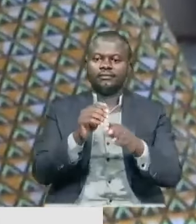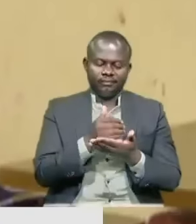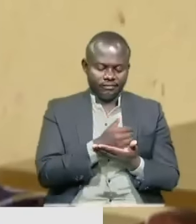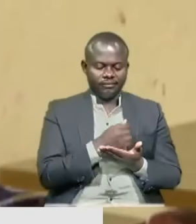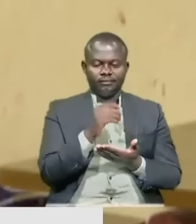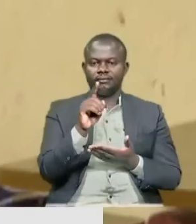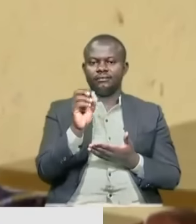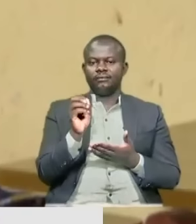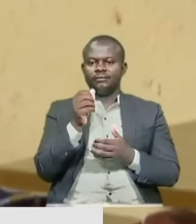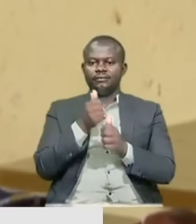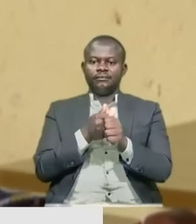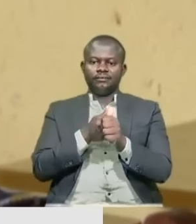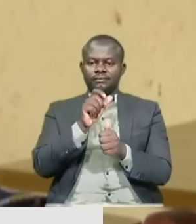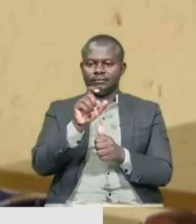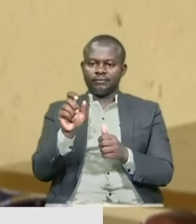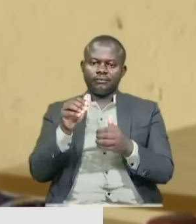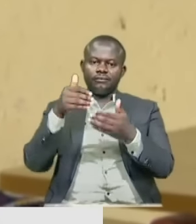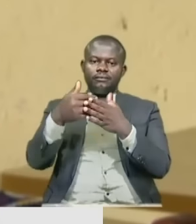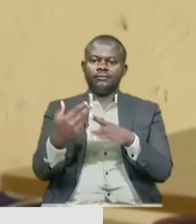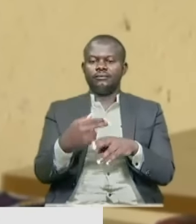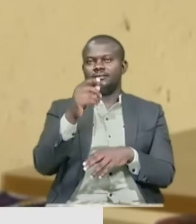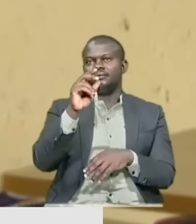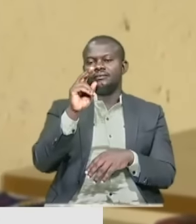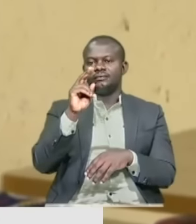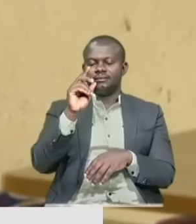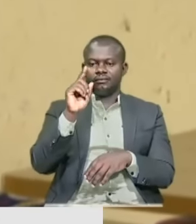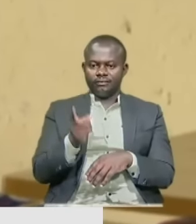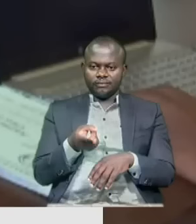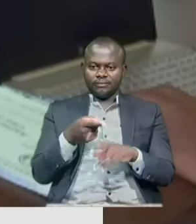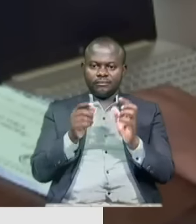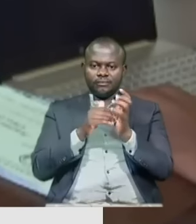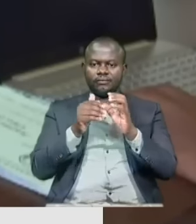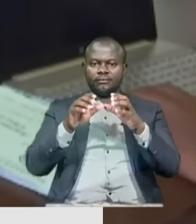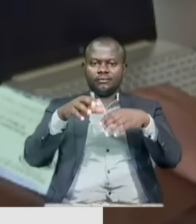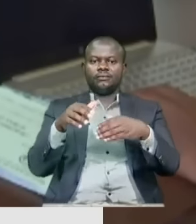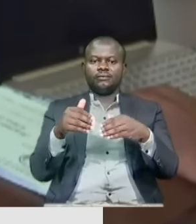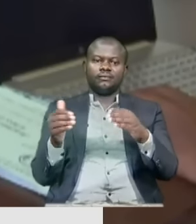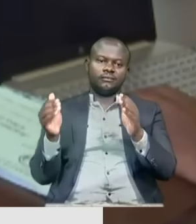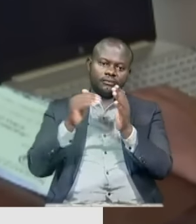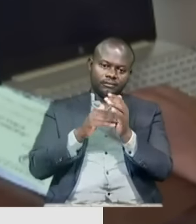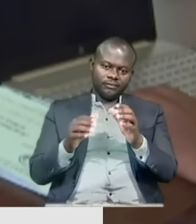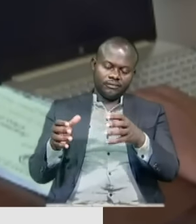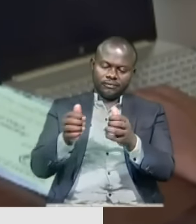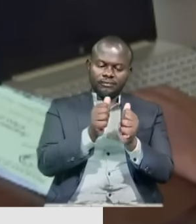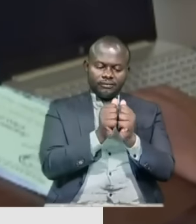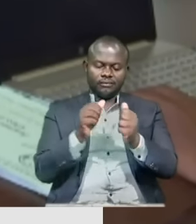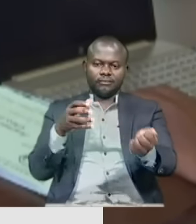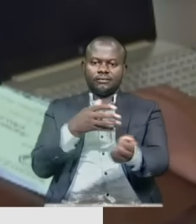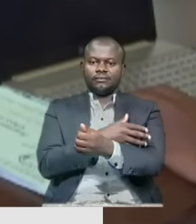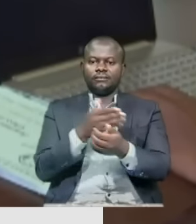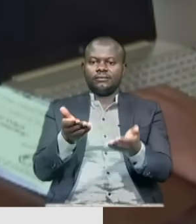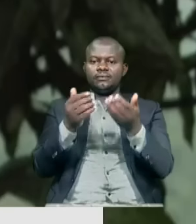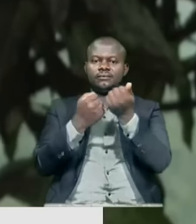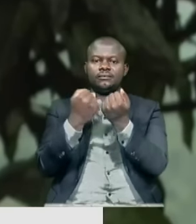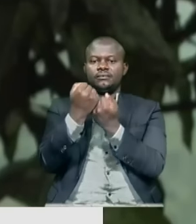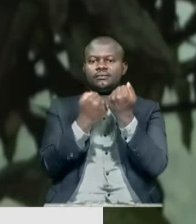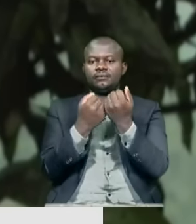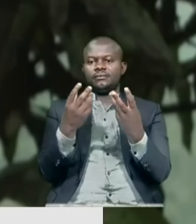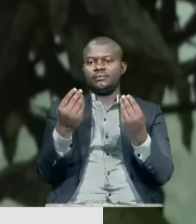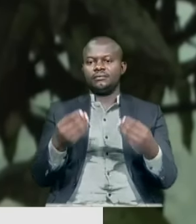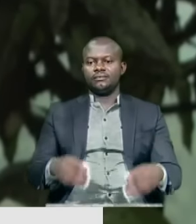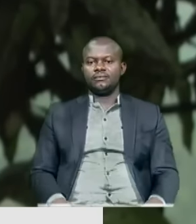igiceri cy'ijana buri cyumweru bigera ku noti y'igihumbi ibi byiciro nabyo bibiyungaho bahuriza hamwe imbaraga kuzamurana biroroha uyu